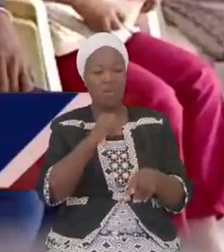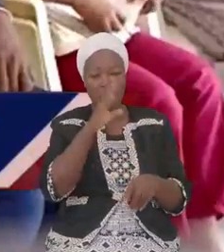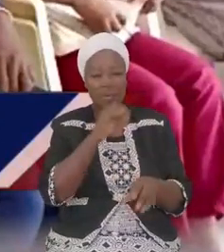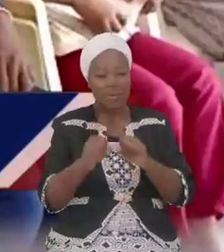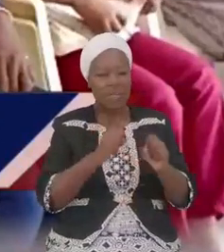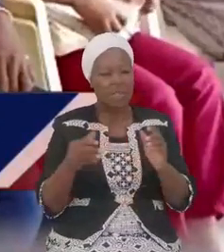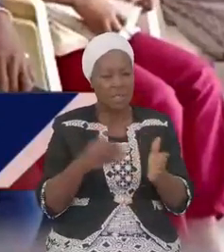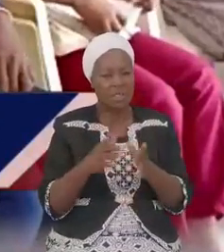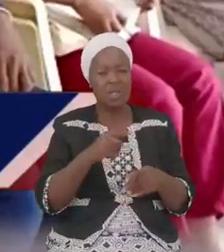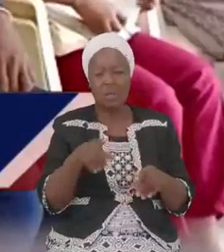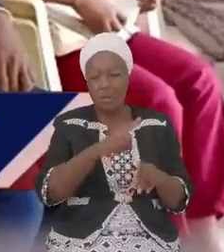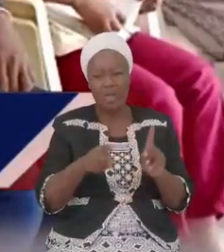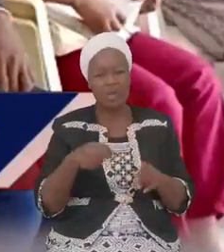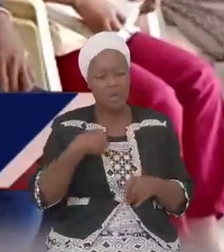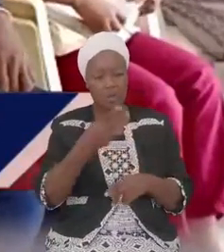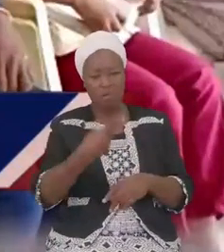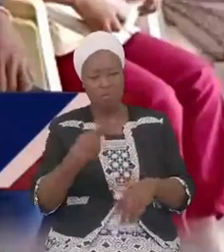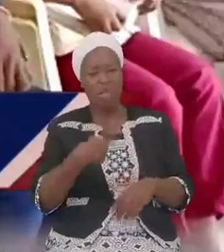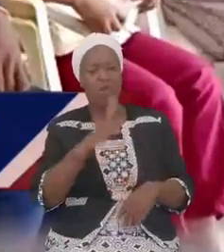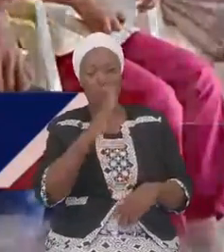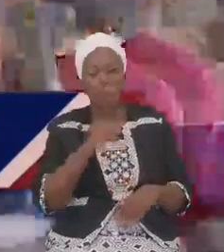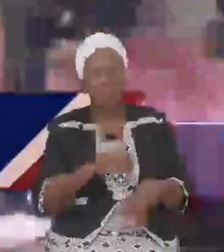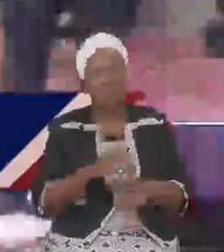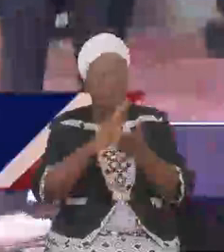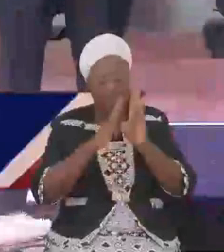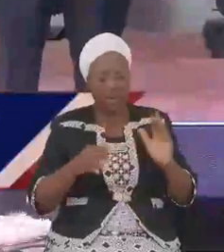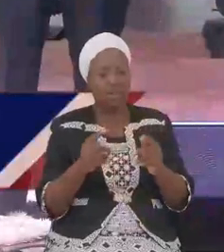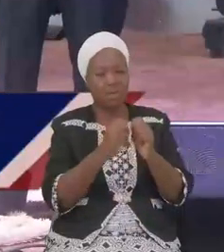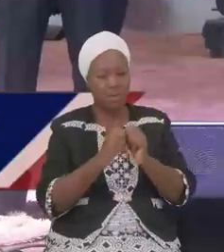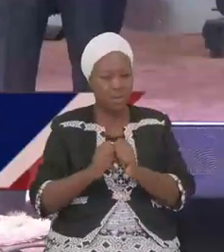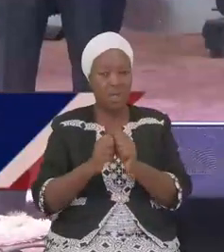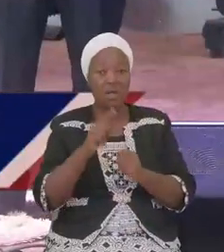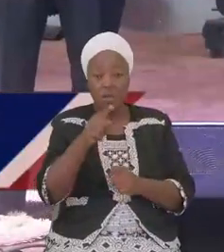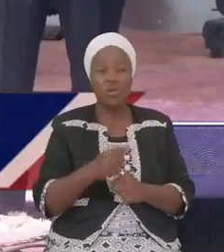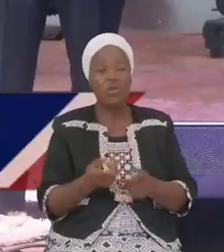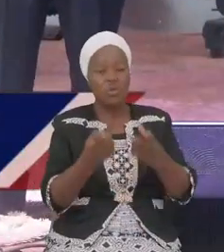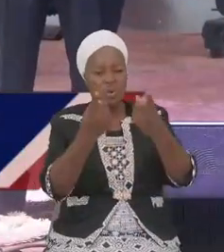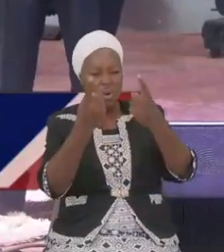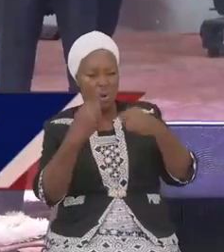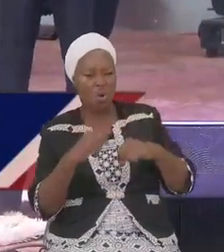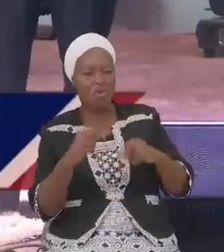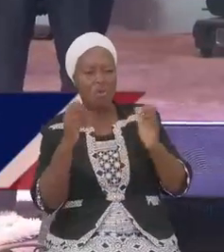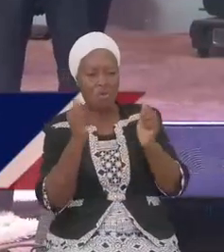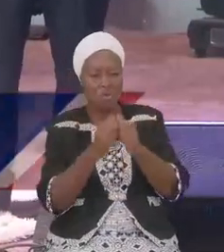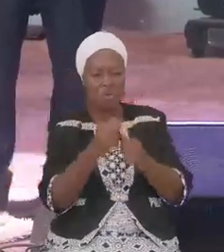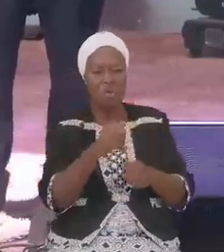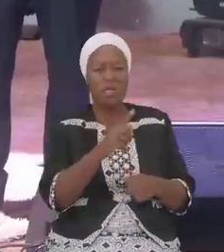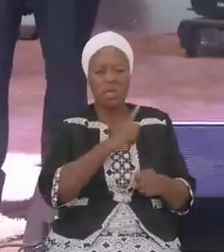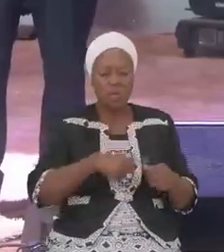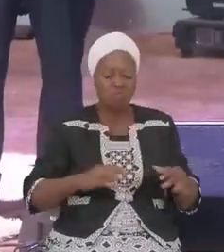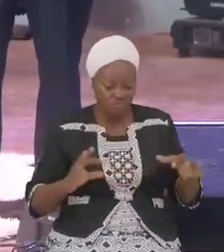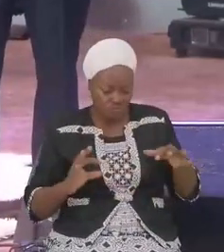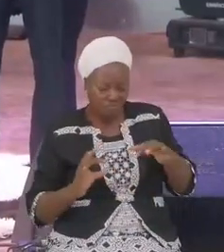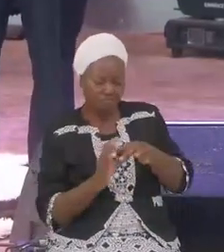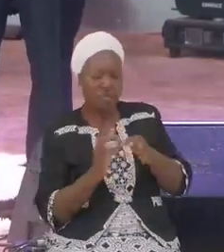en paix ensemble. Tu vas te réconcilier avec Dieu. Ton esprit se réconcilie avec Dieu. Ton cœur se